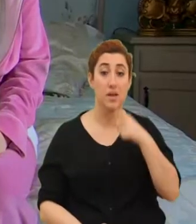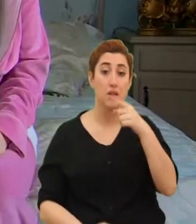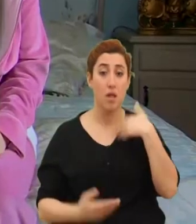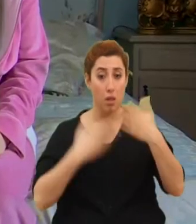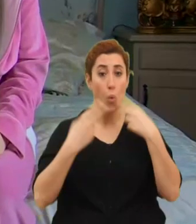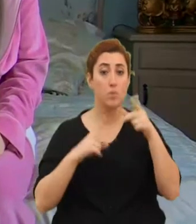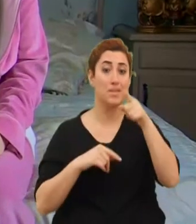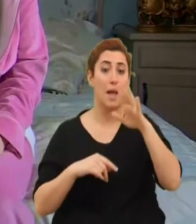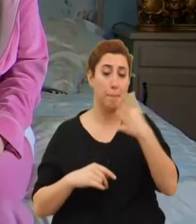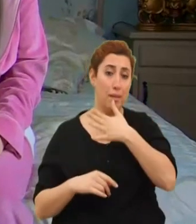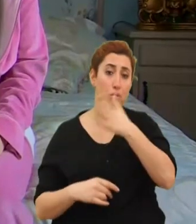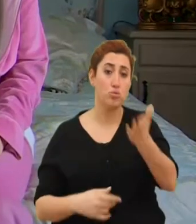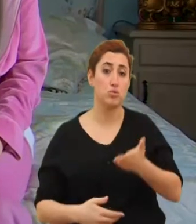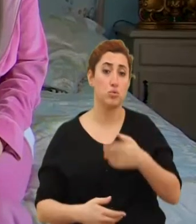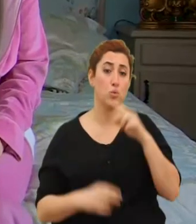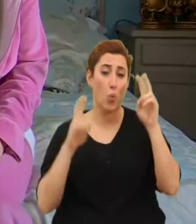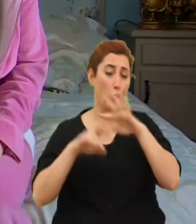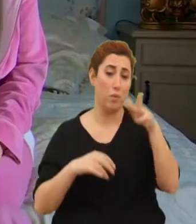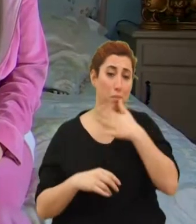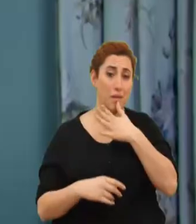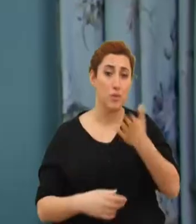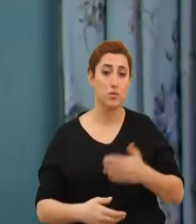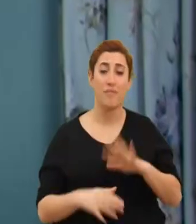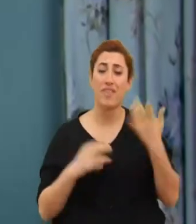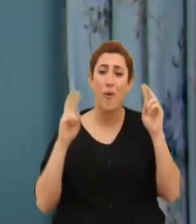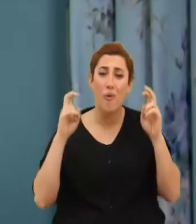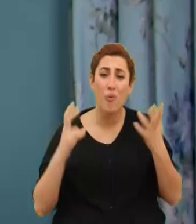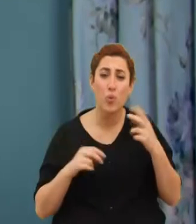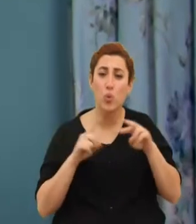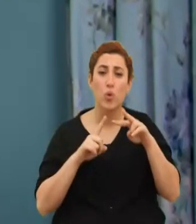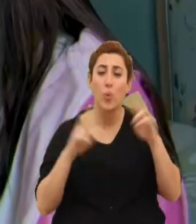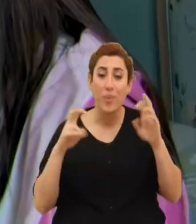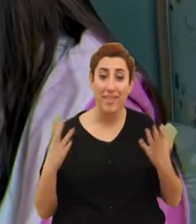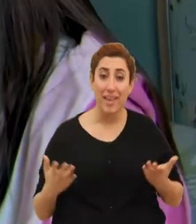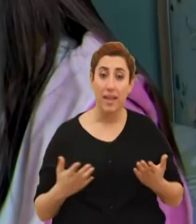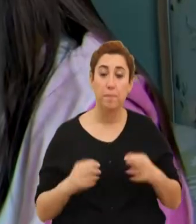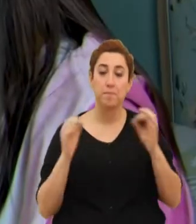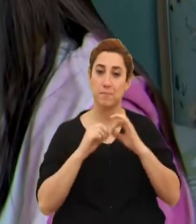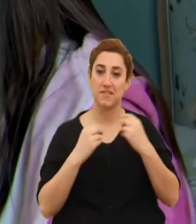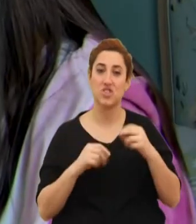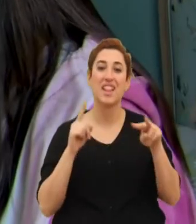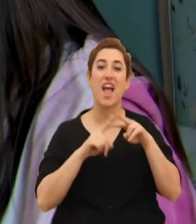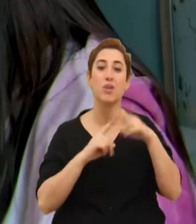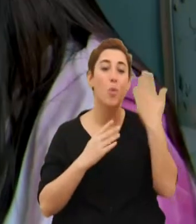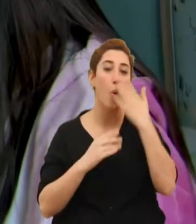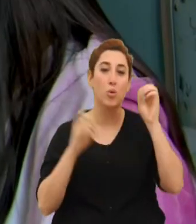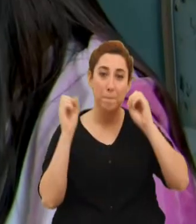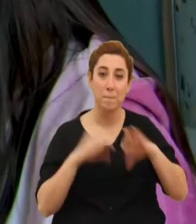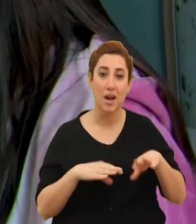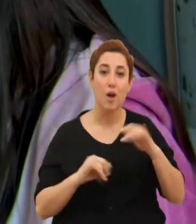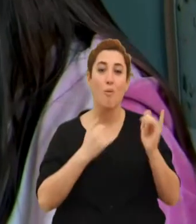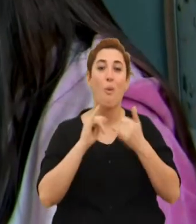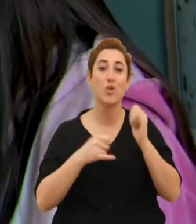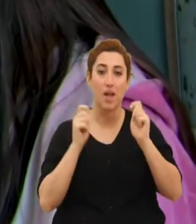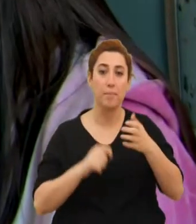Ama sana anlatabilirim çünkü sen biliyorsun olayı zaten. Yani ne olayı Nurhan, olay ne? Biricik, Nazlı'nın okulu